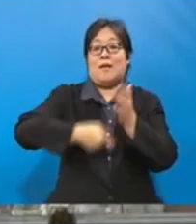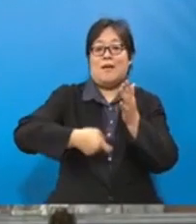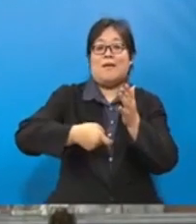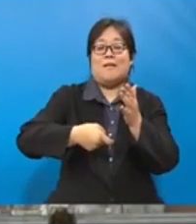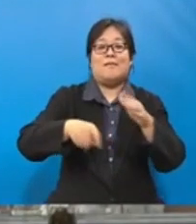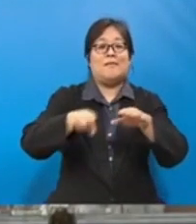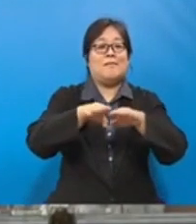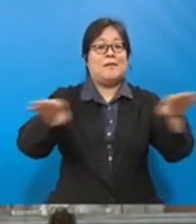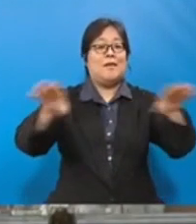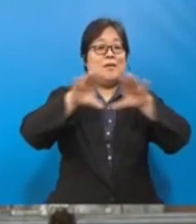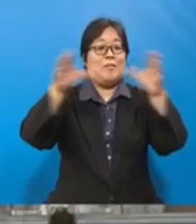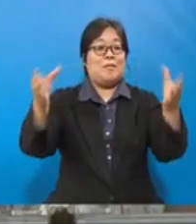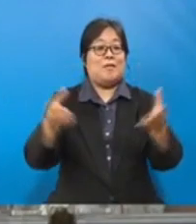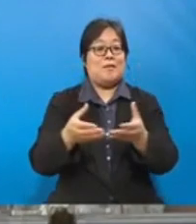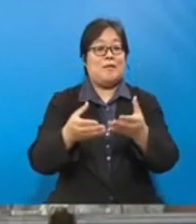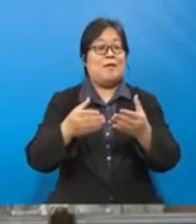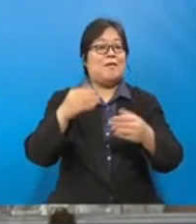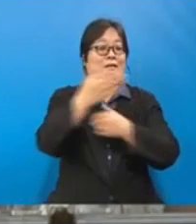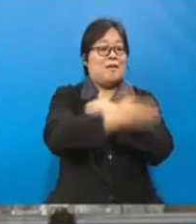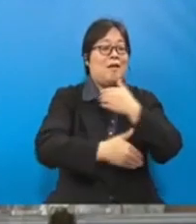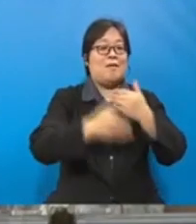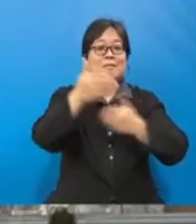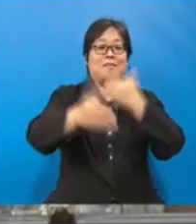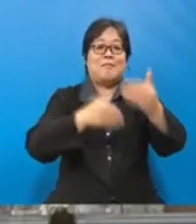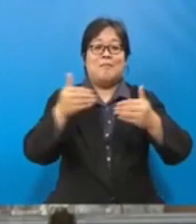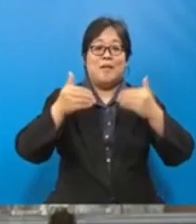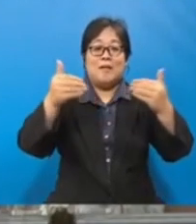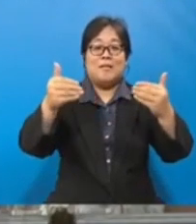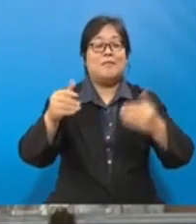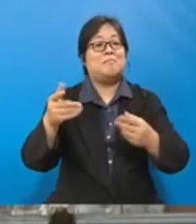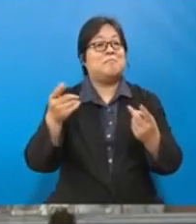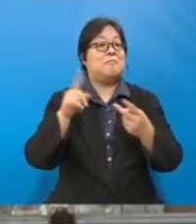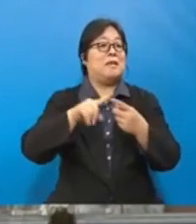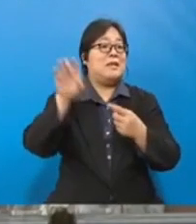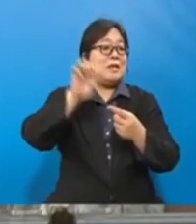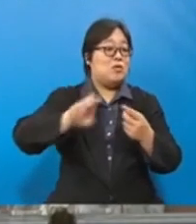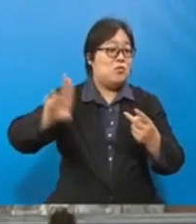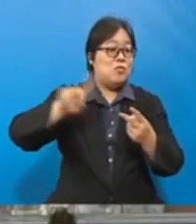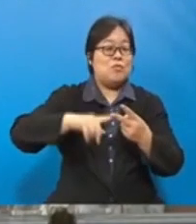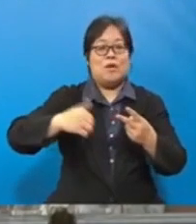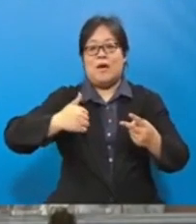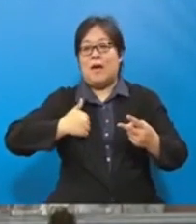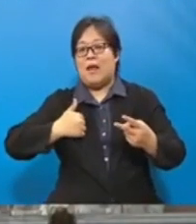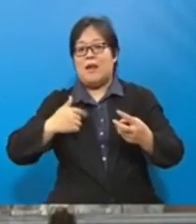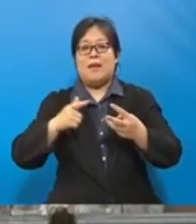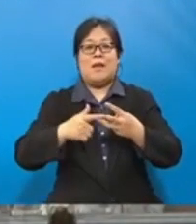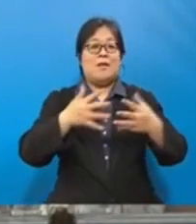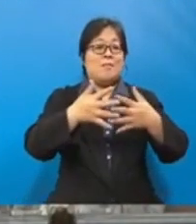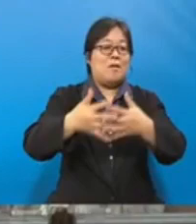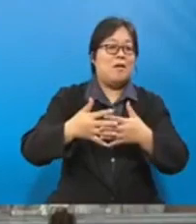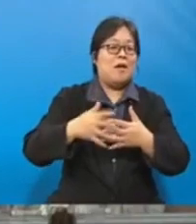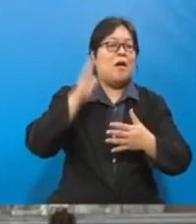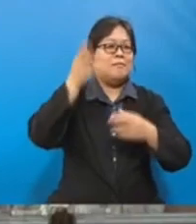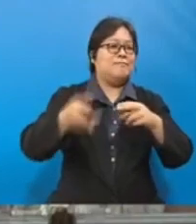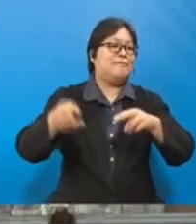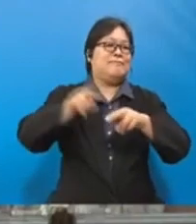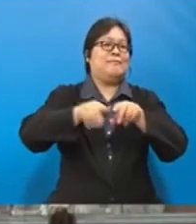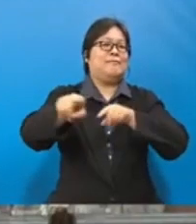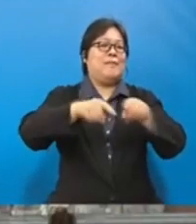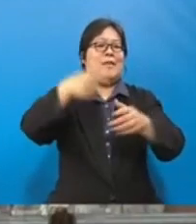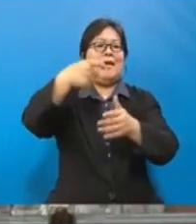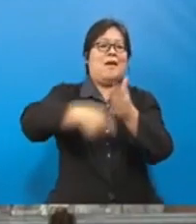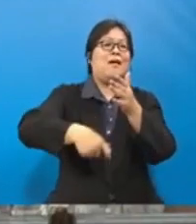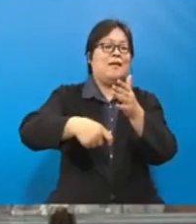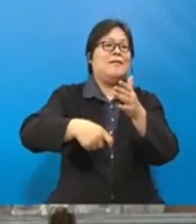diperlengkapi dengan antarbangsa oleh negara maju seperti Kesatria Eropa karena dan use juga akan meningkatkan daya saing